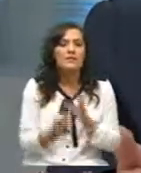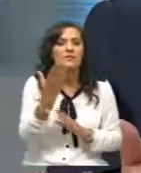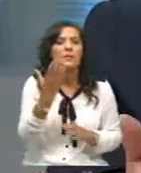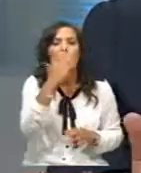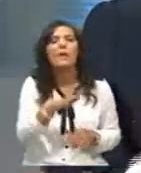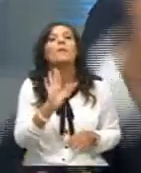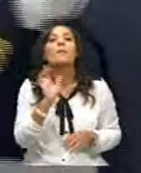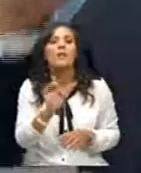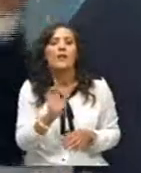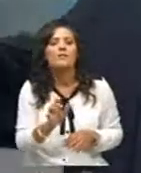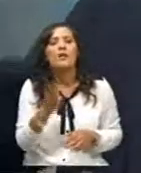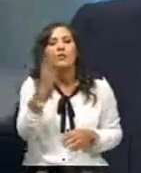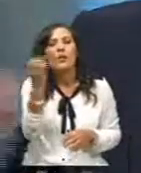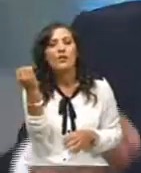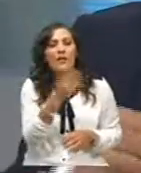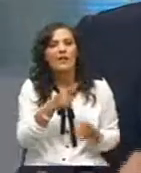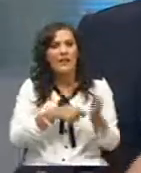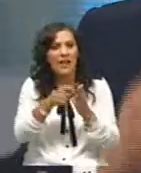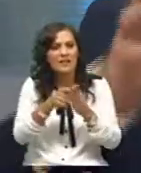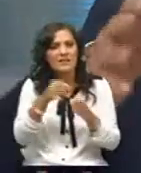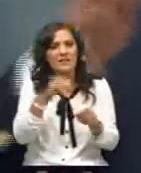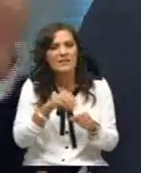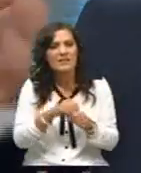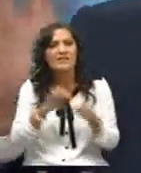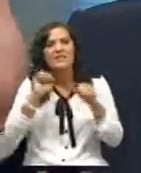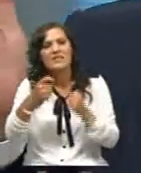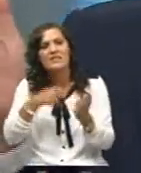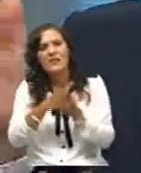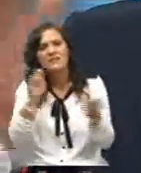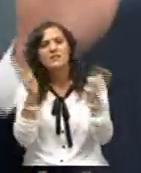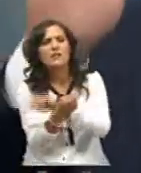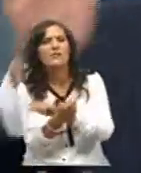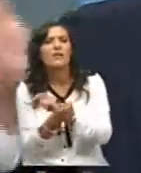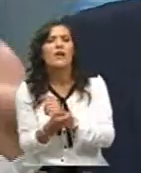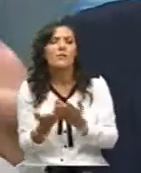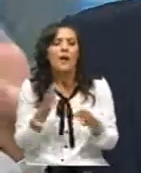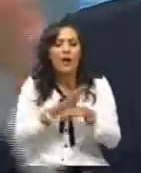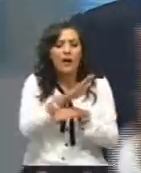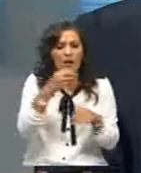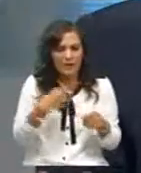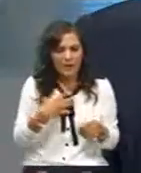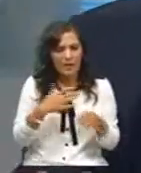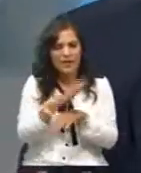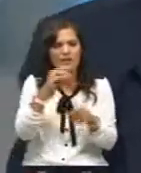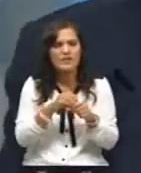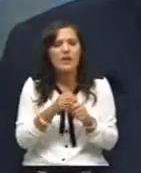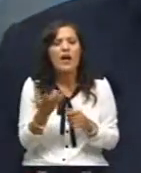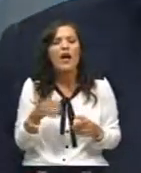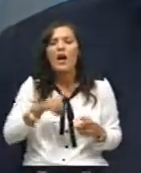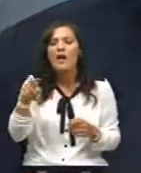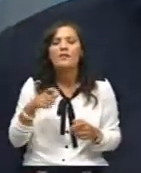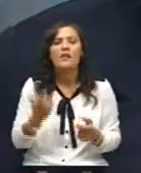çıkmasını beklemek lazım yani dört tane lastiğinizi hassasiyete söyleyeceksin Sen tabi hayatınız için çocuğuysa